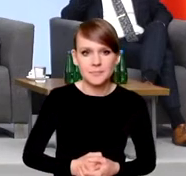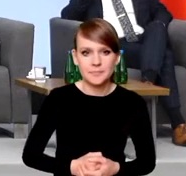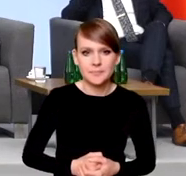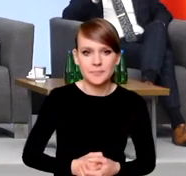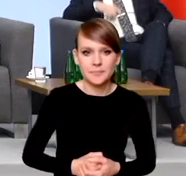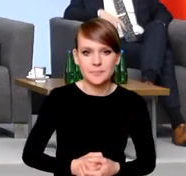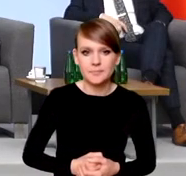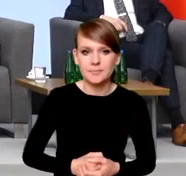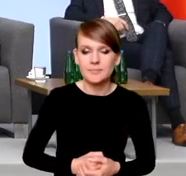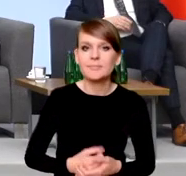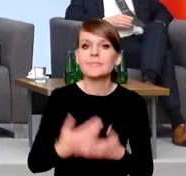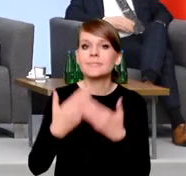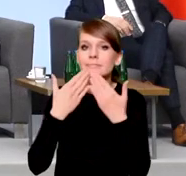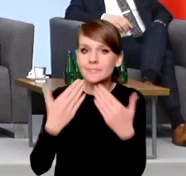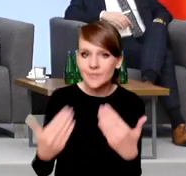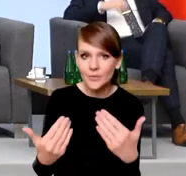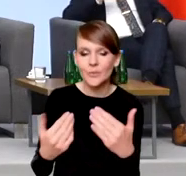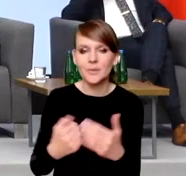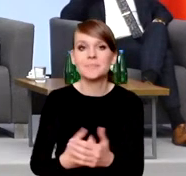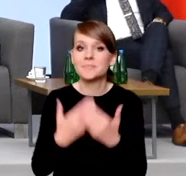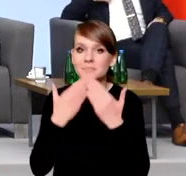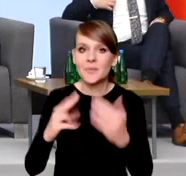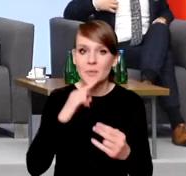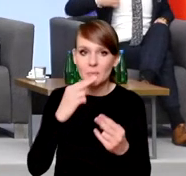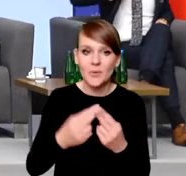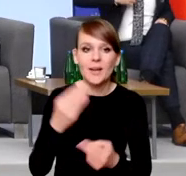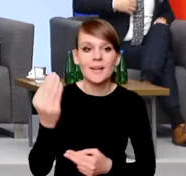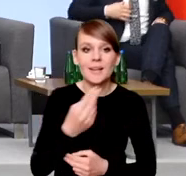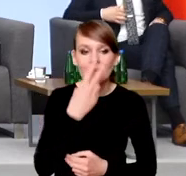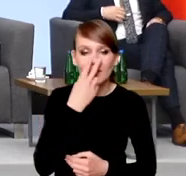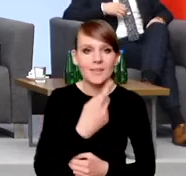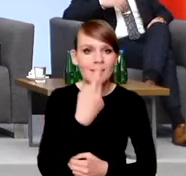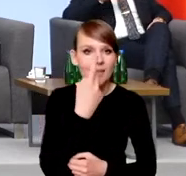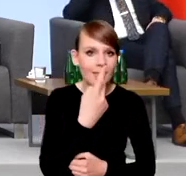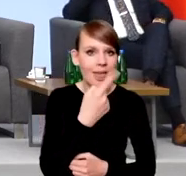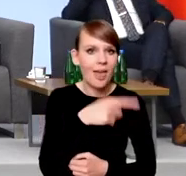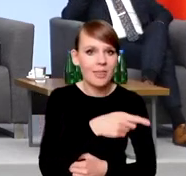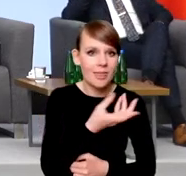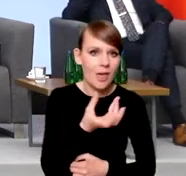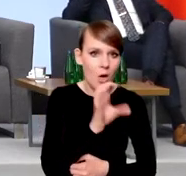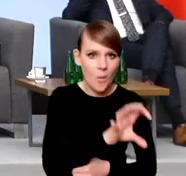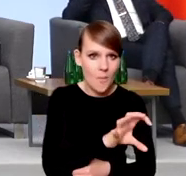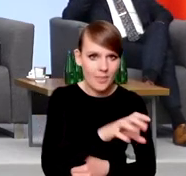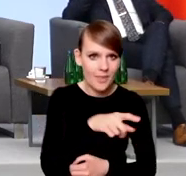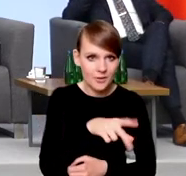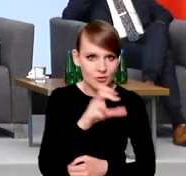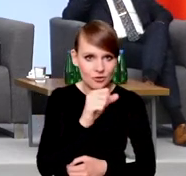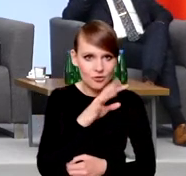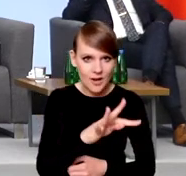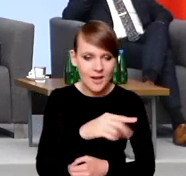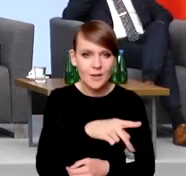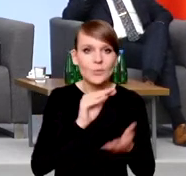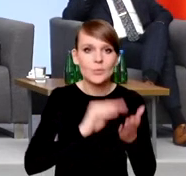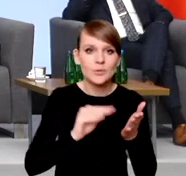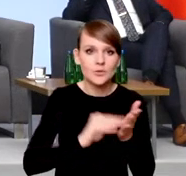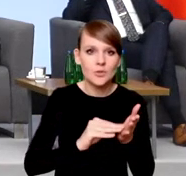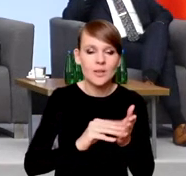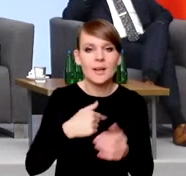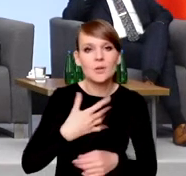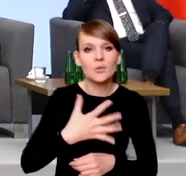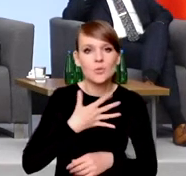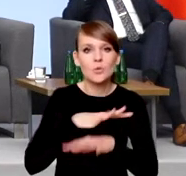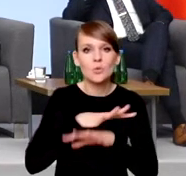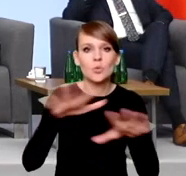Bardzo dziękujemy za te odpowiedzi. Widzę jeszcze jeden komentarz na czacie, który brzmi, że odnoszę wrażenie, że wiele